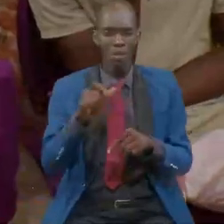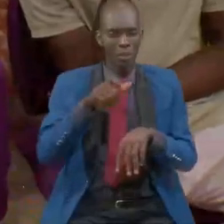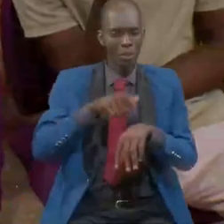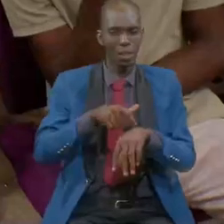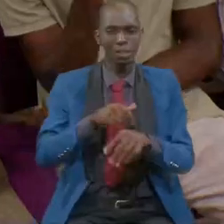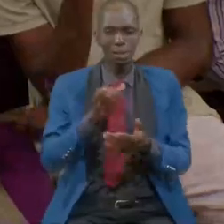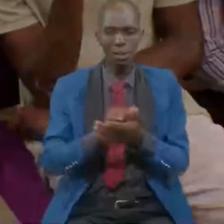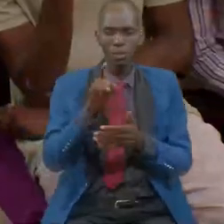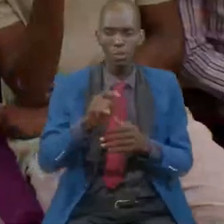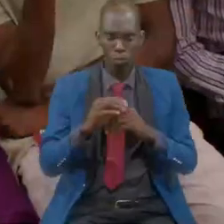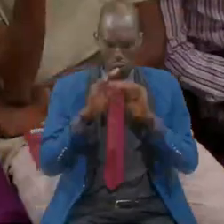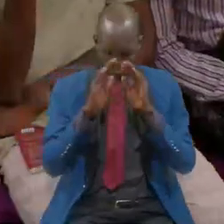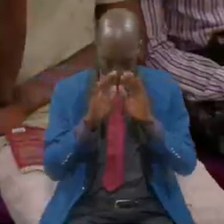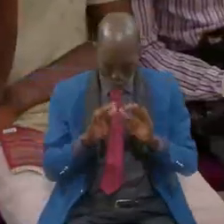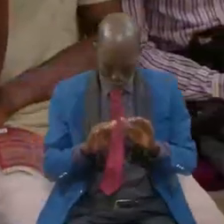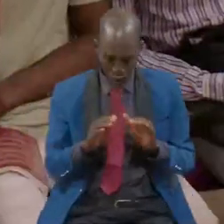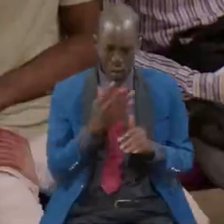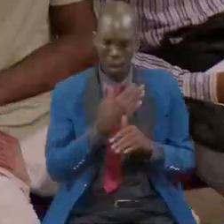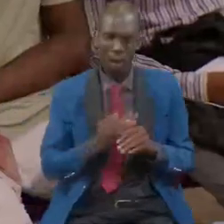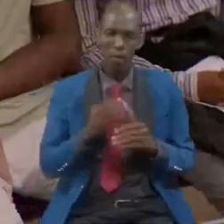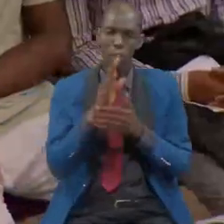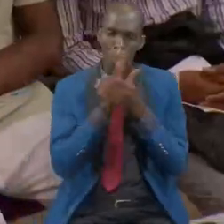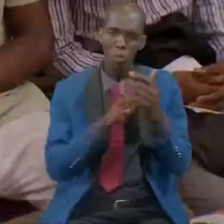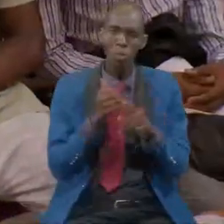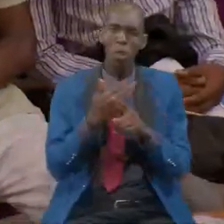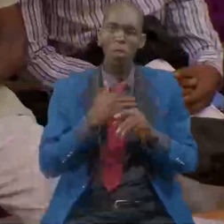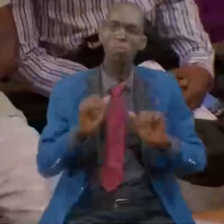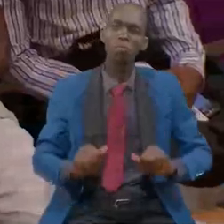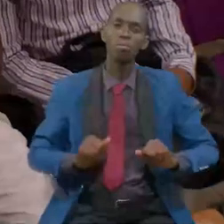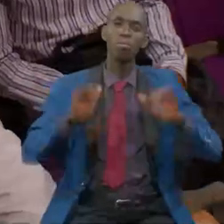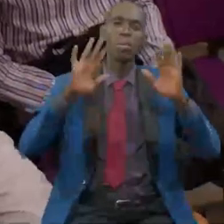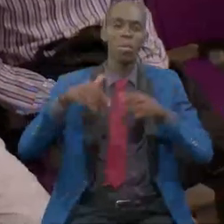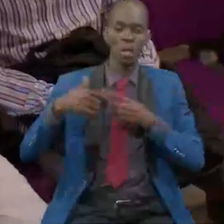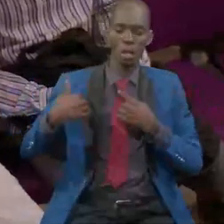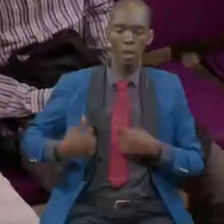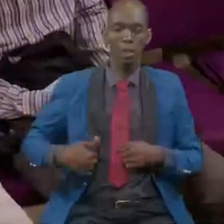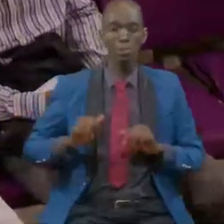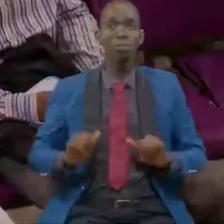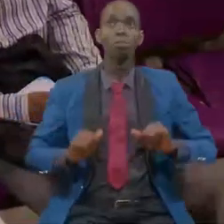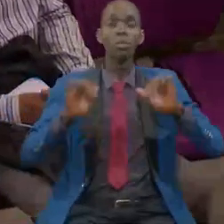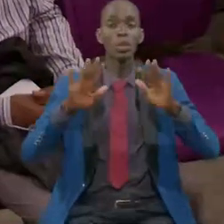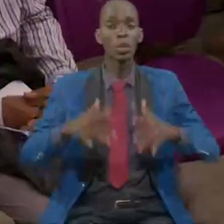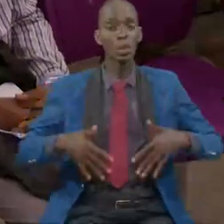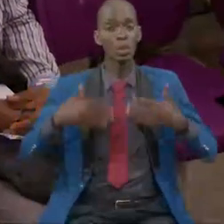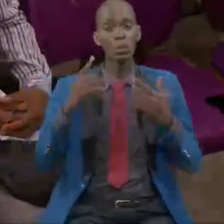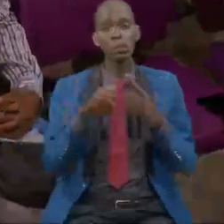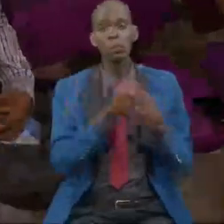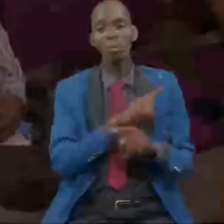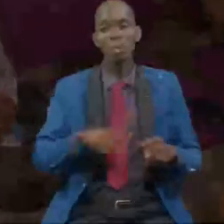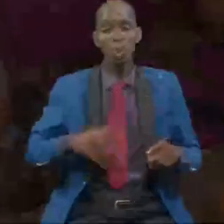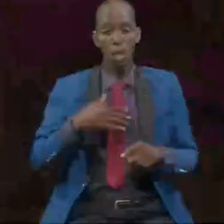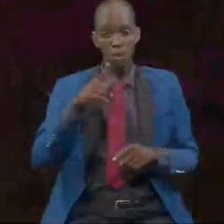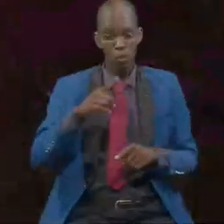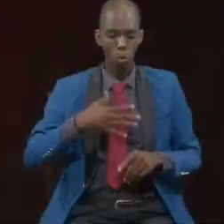il fut un temps défini et tu fléchis, tu t'inclines devant le Seigneur. Tu soumets ton cœur au Seigneur, ta vie au Seigneur